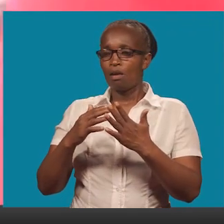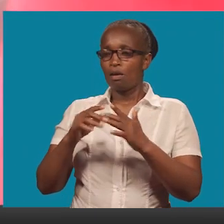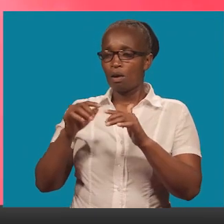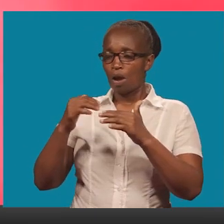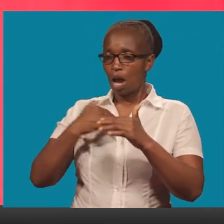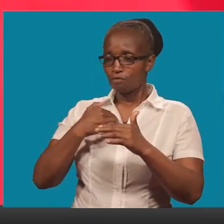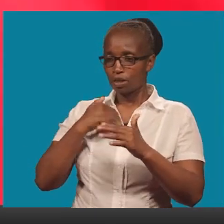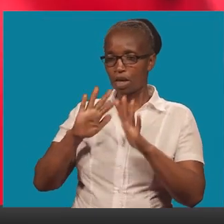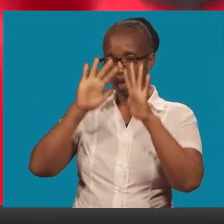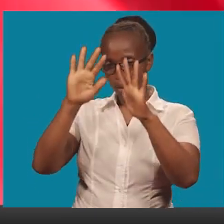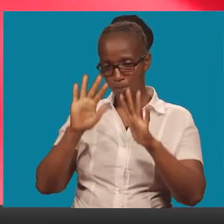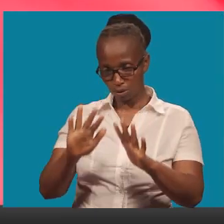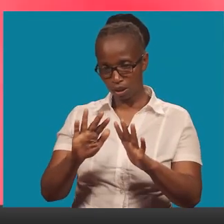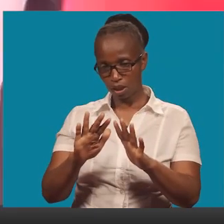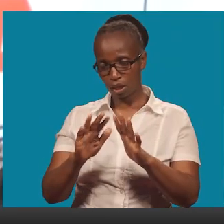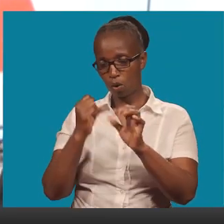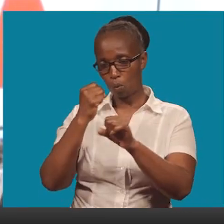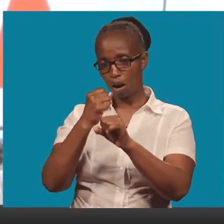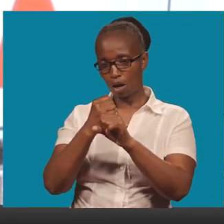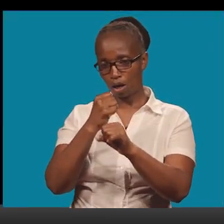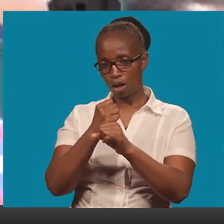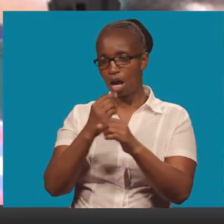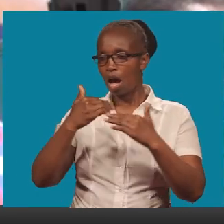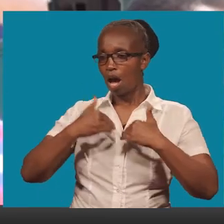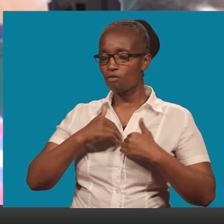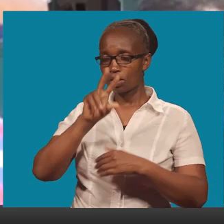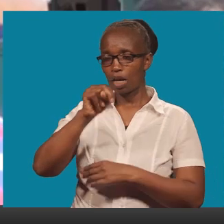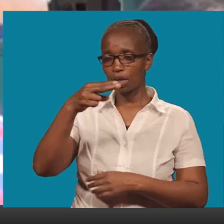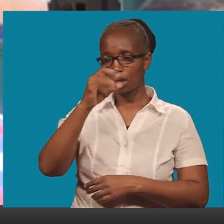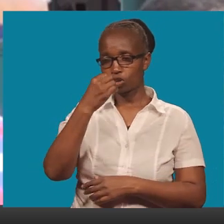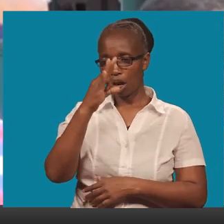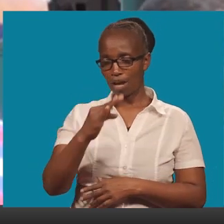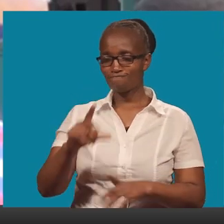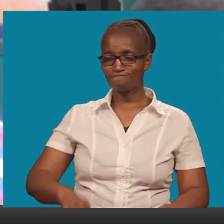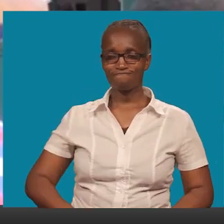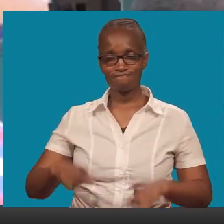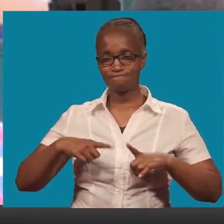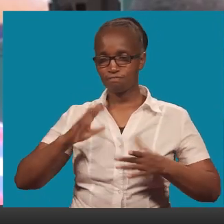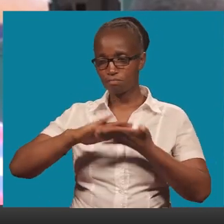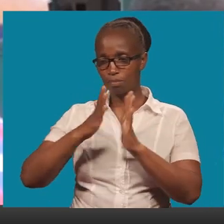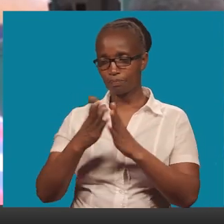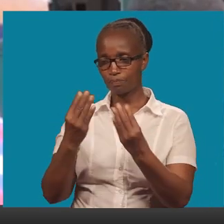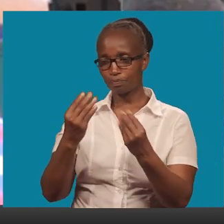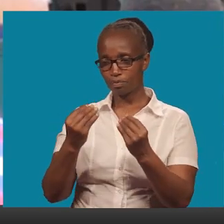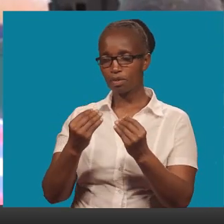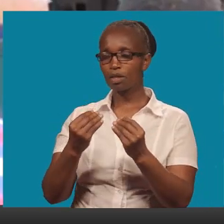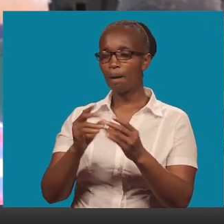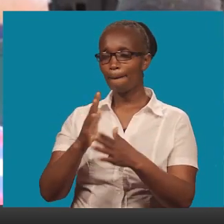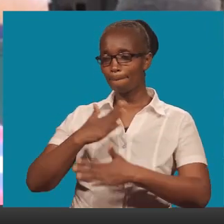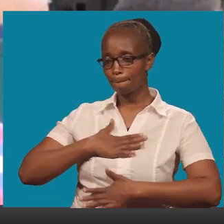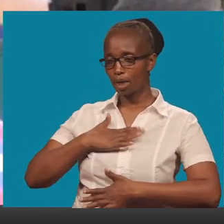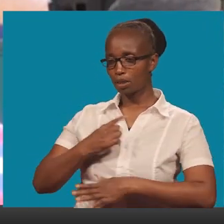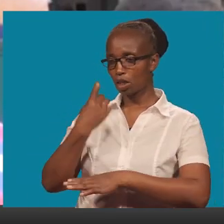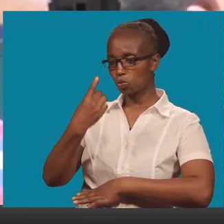hiyo kwa jukumu muhimu inayotekeleza. Na hii NHIF maisha inakuwa rahisi. Kwa hivyo mimi hiyo ni kuhimisha